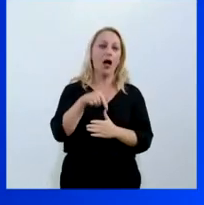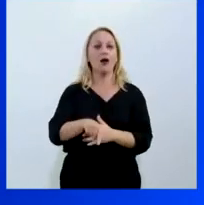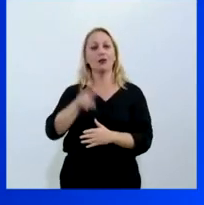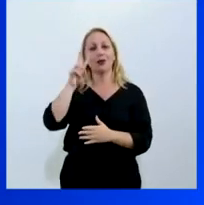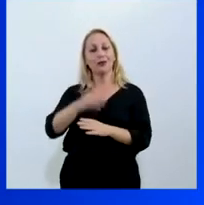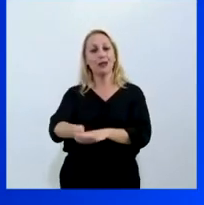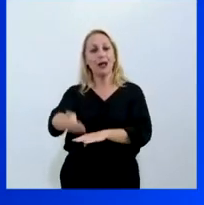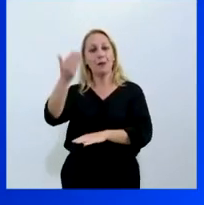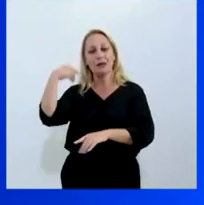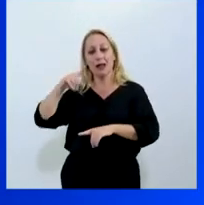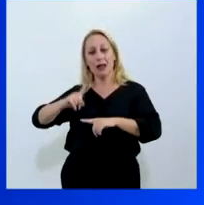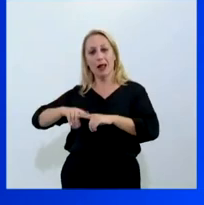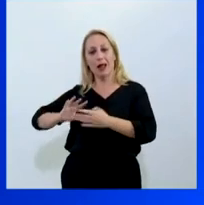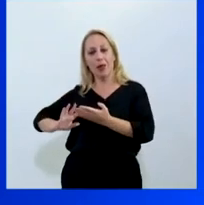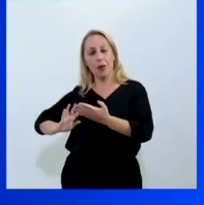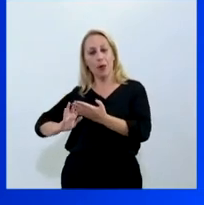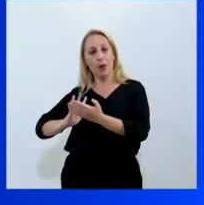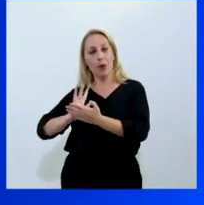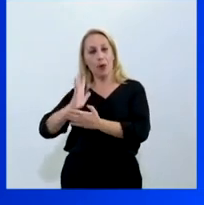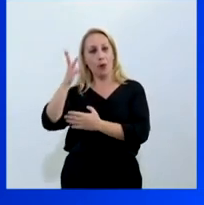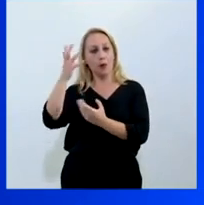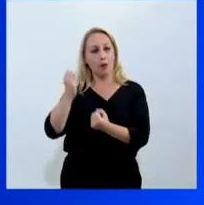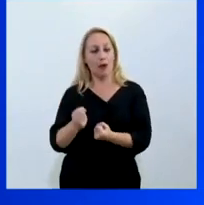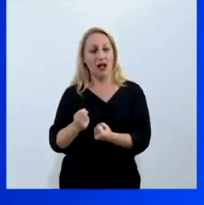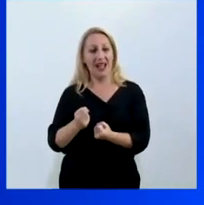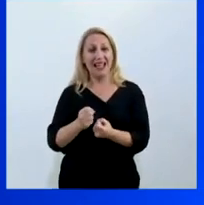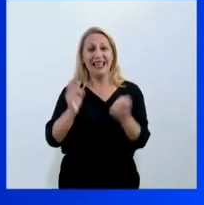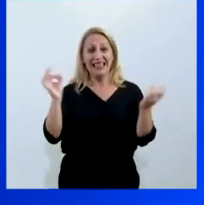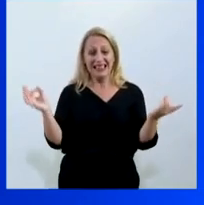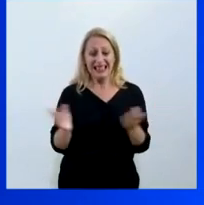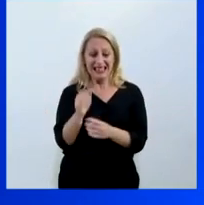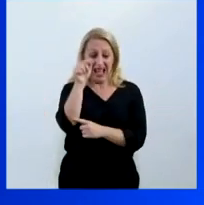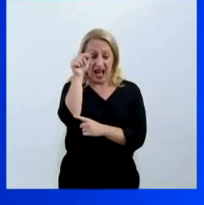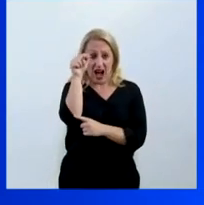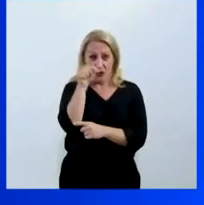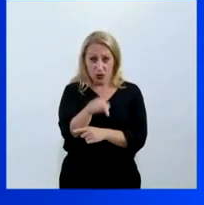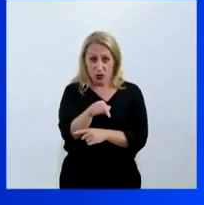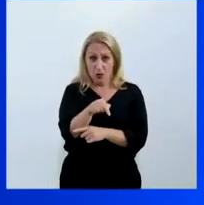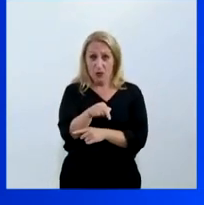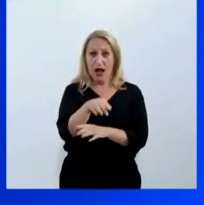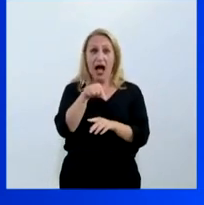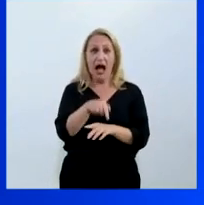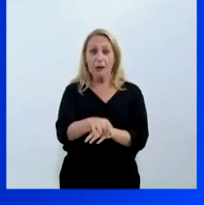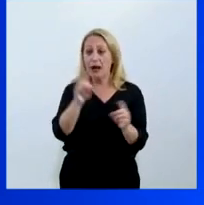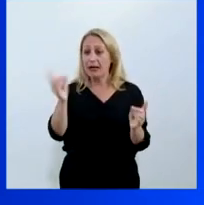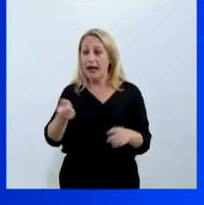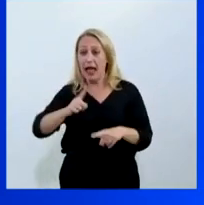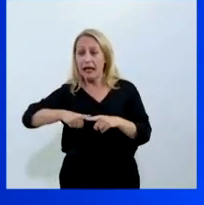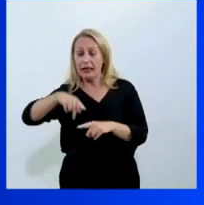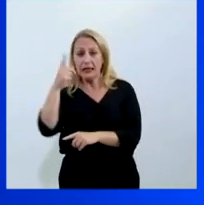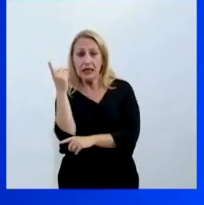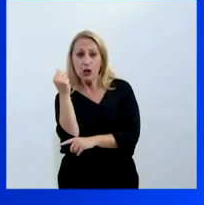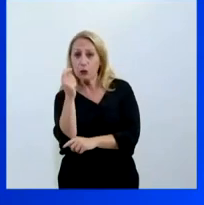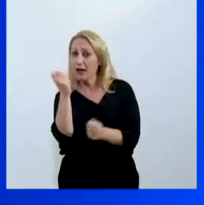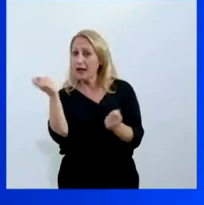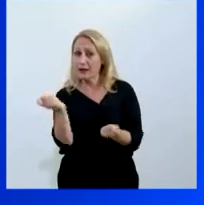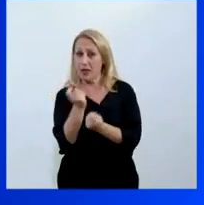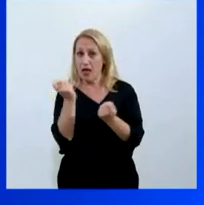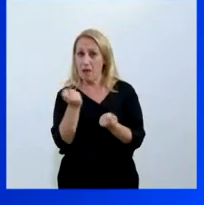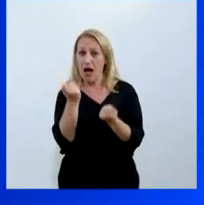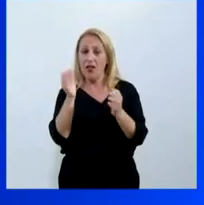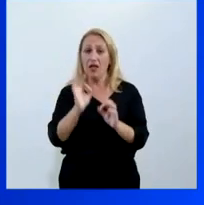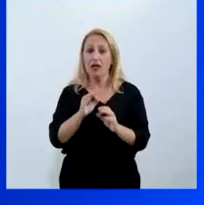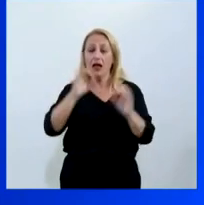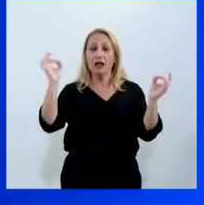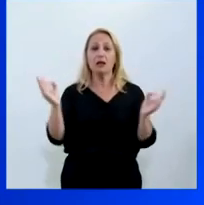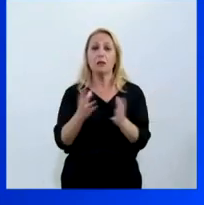ως χώρα όλα αυτά τα χρόνια. Δεν θα ήθελα να σκεφτόμουν τι θα συνέβαινε στην ελληνική οικονομία και ποιες θα ήταν οι επιπτώσεις μια τέτοια φυσική καταστροφή, αν αυτό είχε